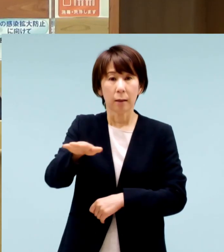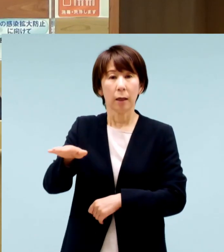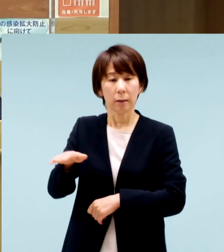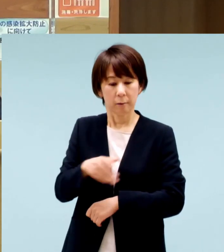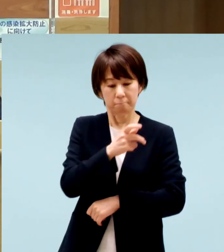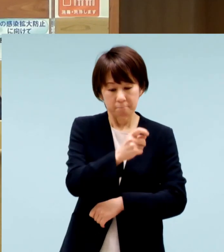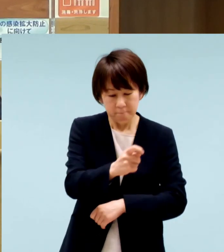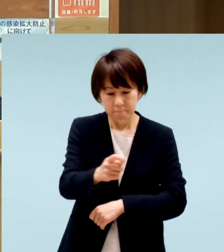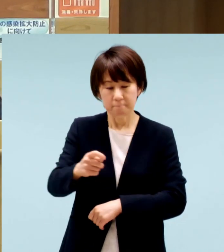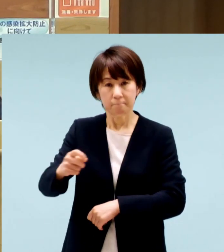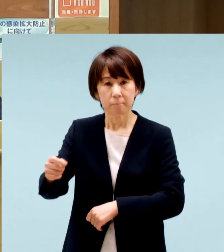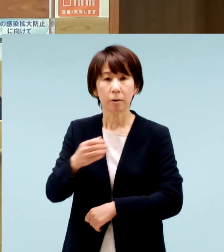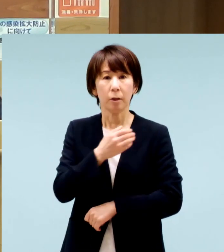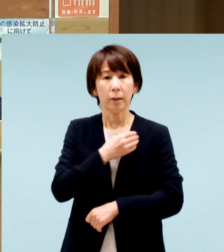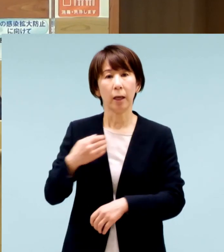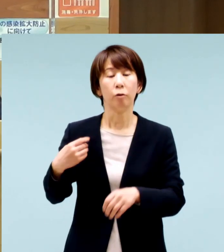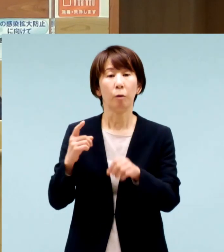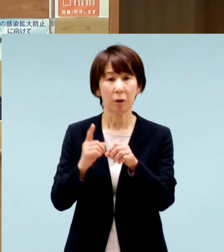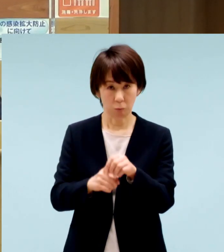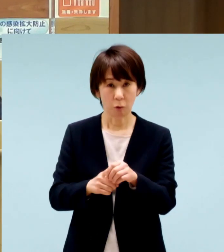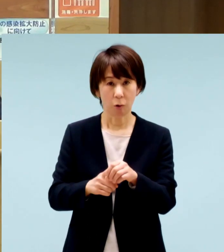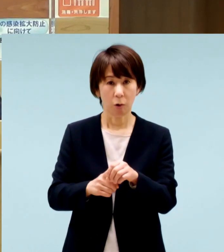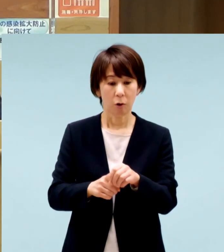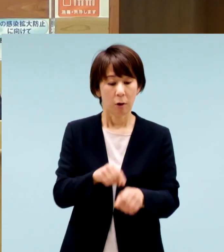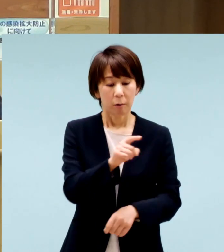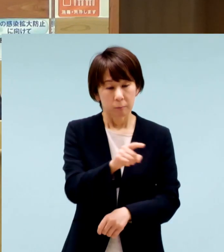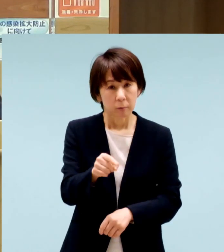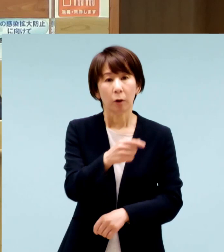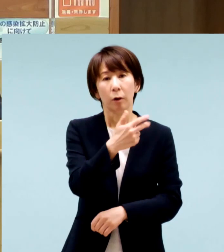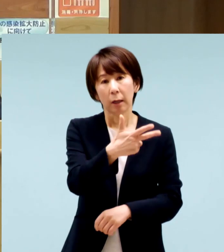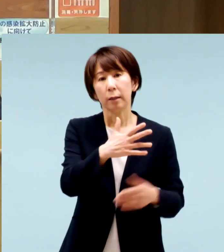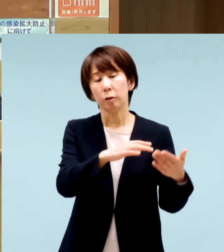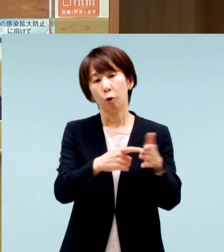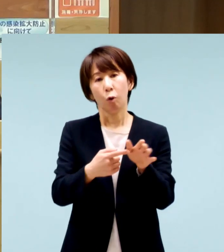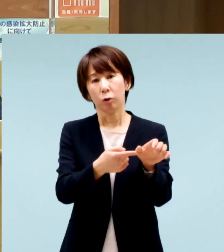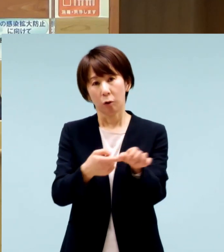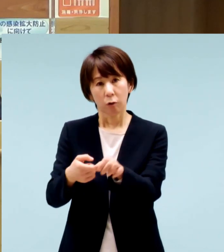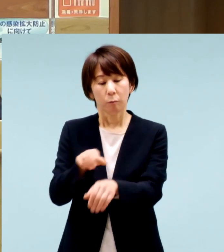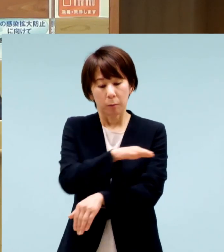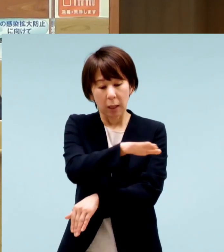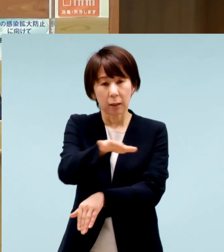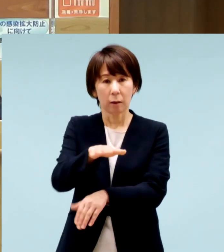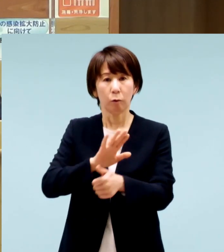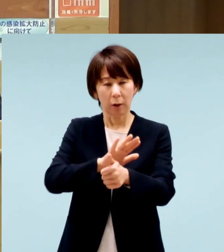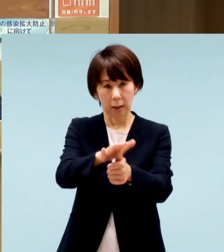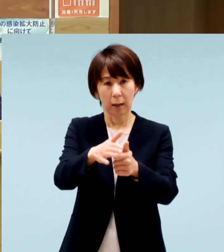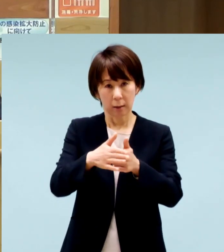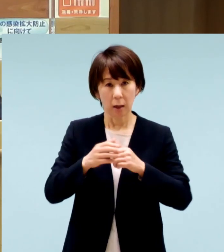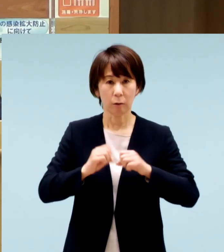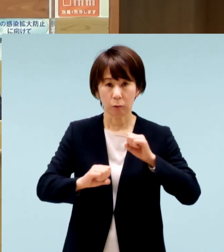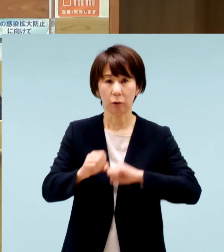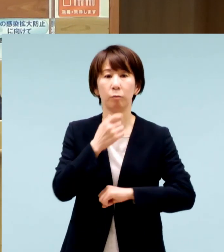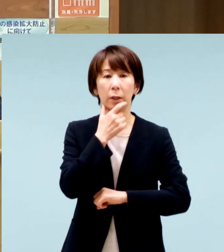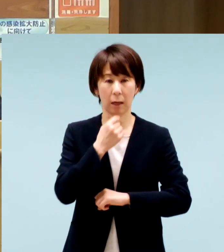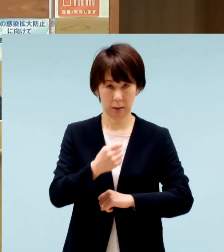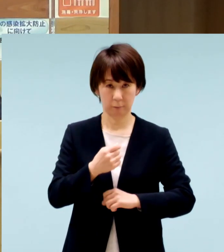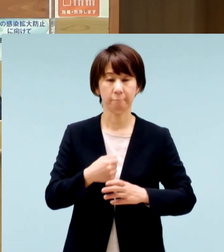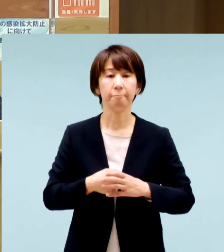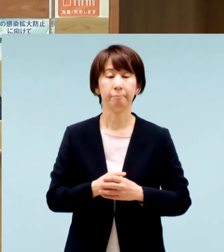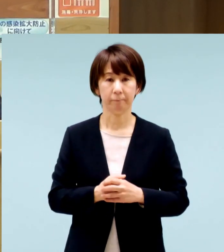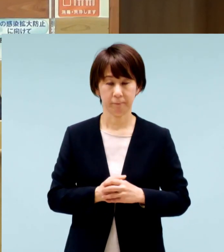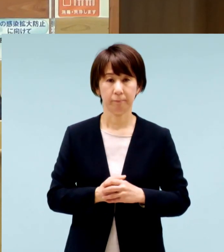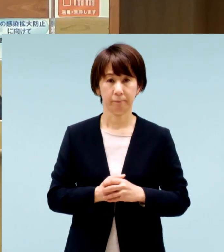、各市町村としっかり連携しながら取り組みを進めていきたいというふうに思いますけれども、まあ、各市町村